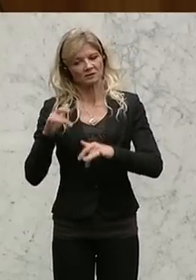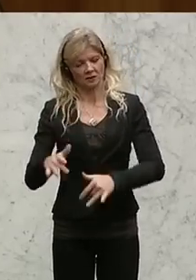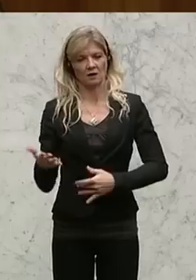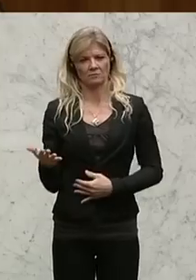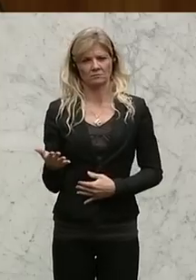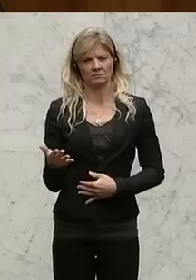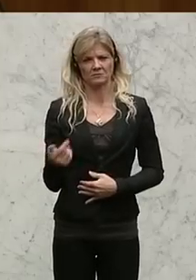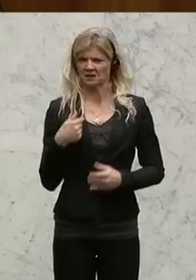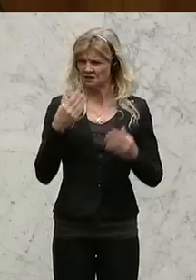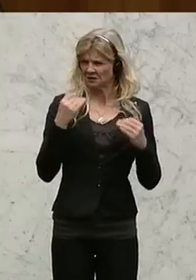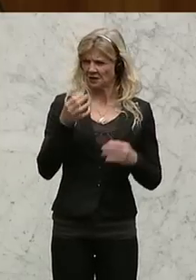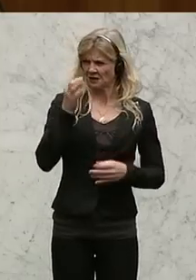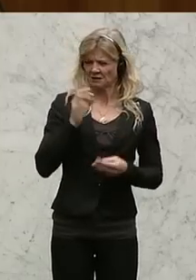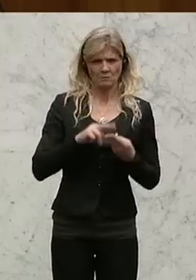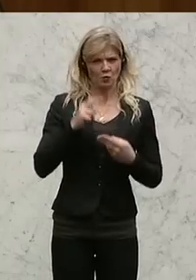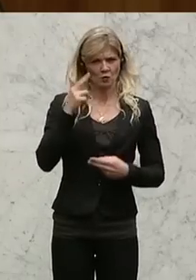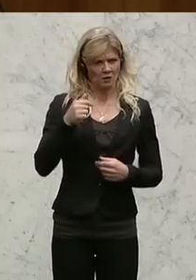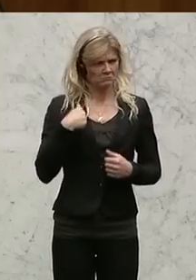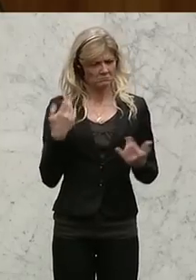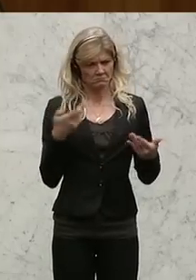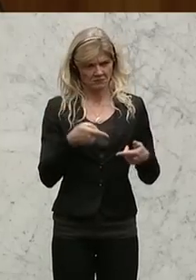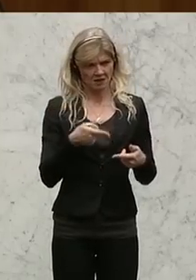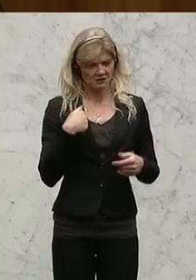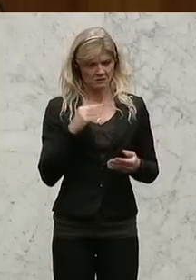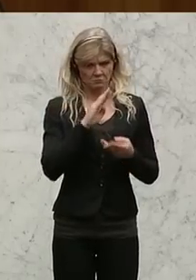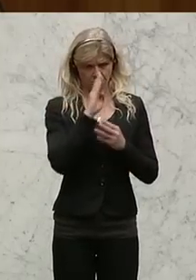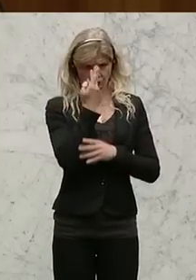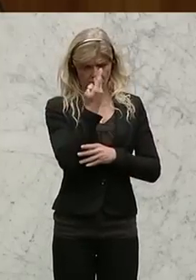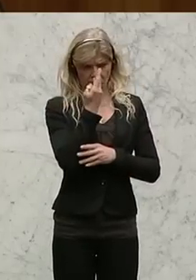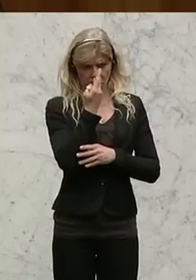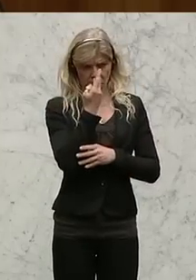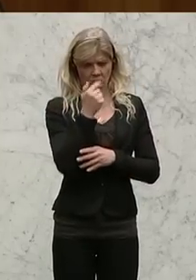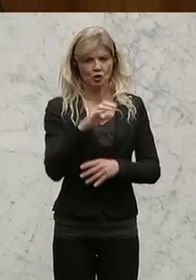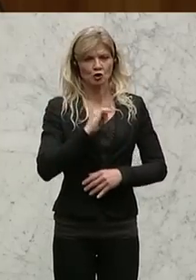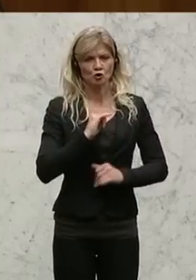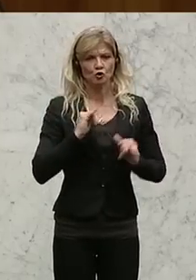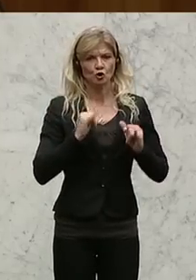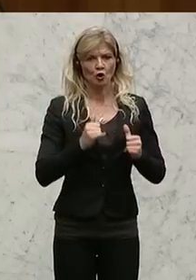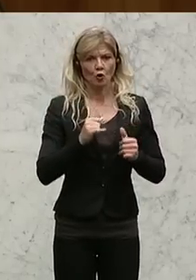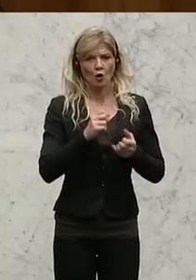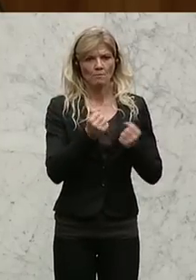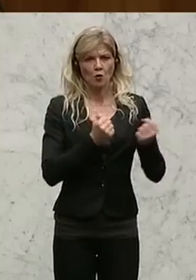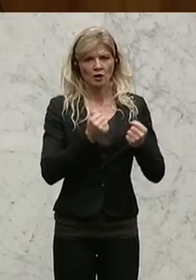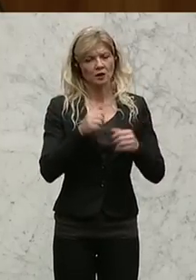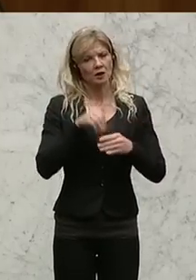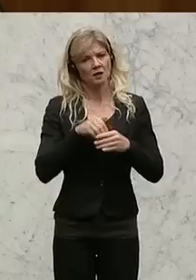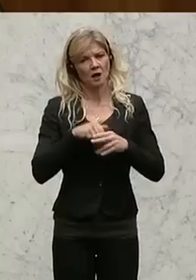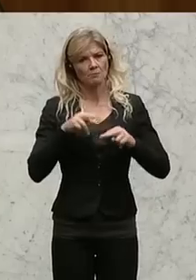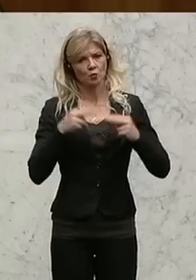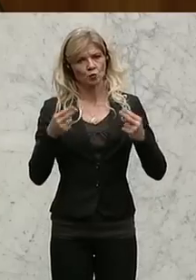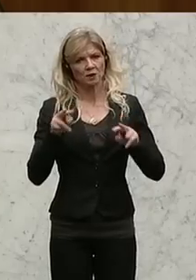ist wirklich eine Wende in der Südtirol-Politik der österreichischen Bundesregierung. Es hat diesbezüglich